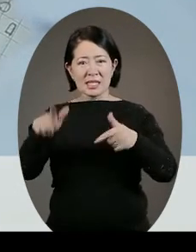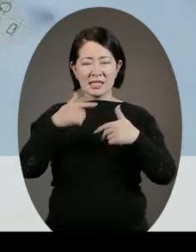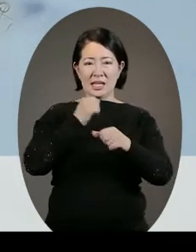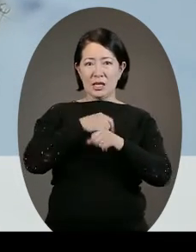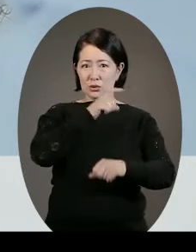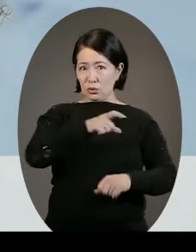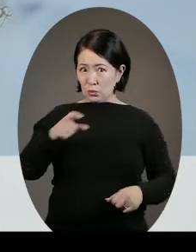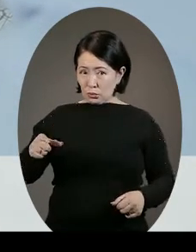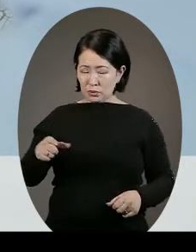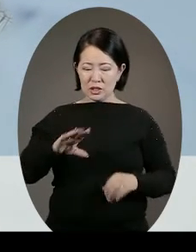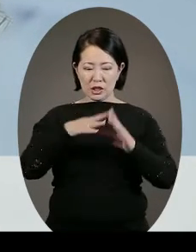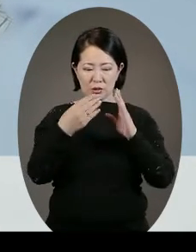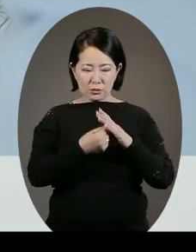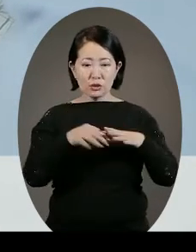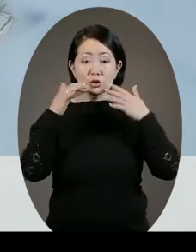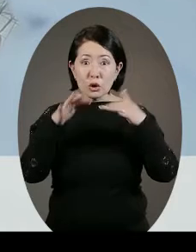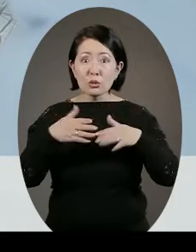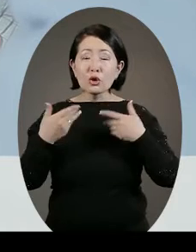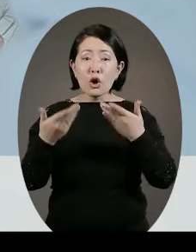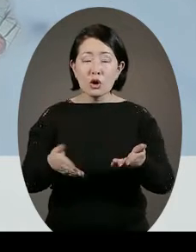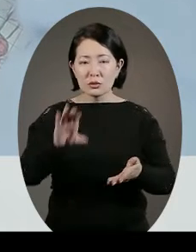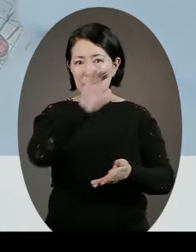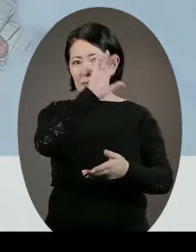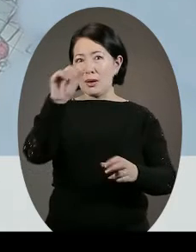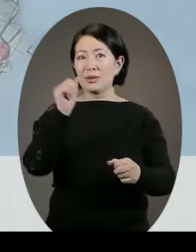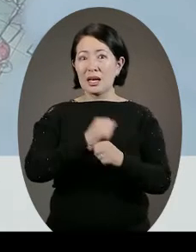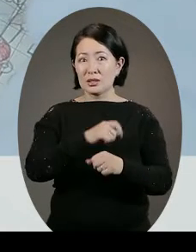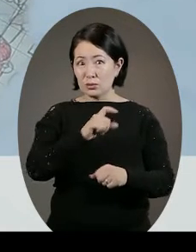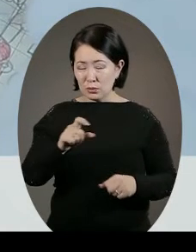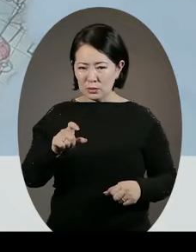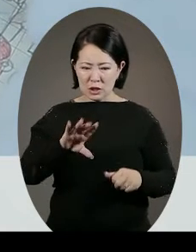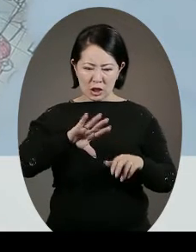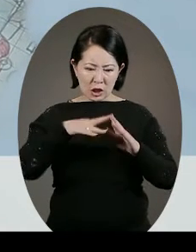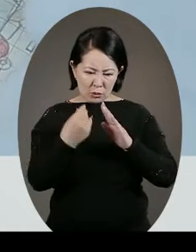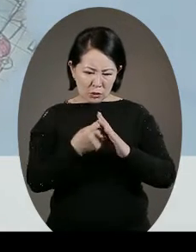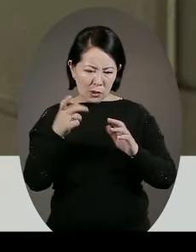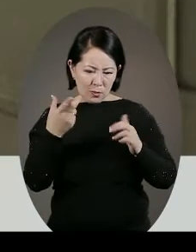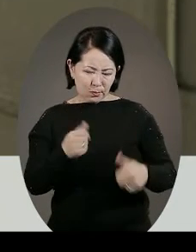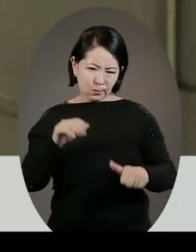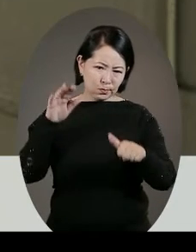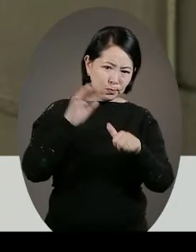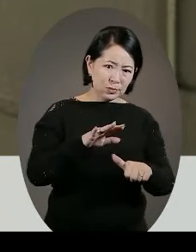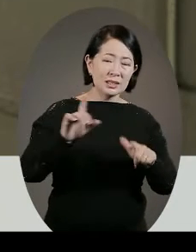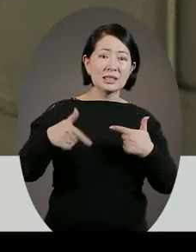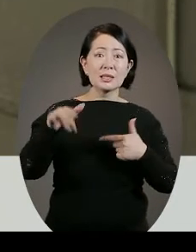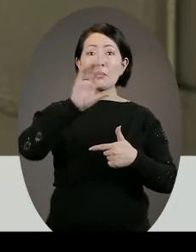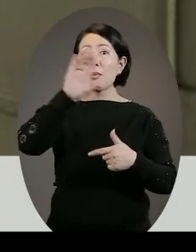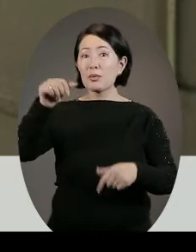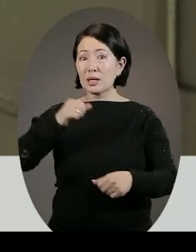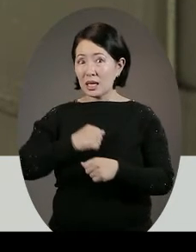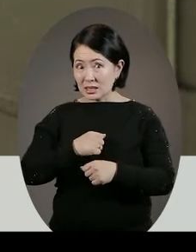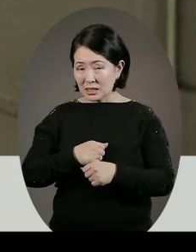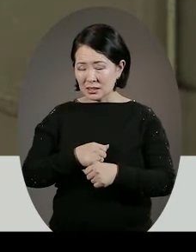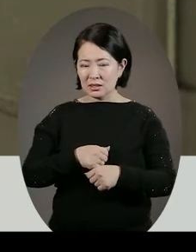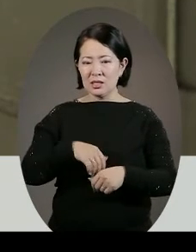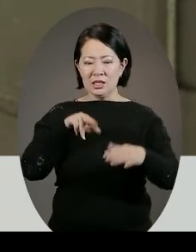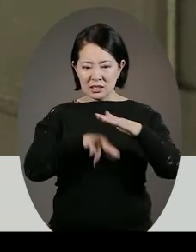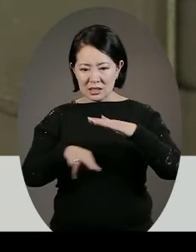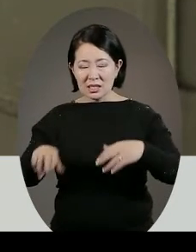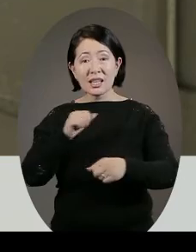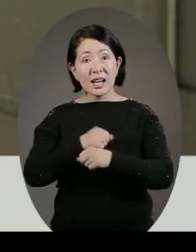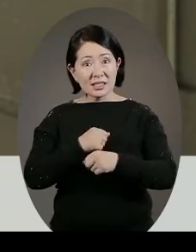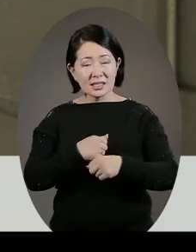ажилтан, гэр бүлд зөвлөгөө өгдөг байгууллагын ажилтан, гэр бүлийн хүчирхийллийн эсрэг байгууллагын ажилтан, цэцэрлэгийн